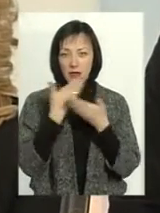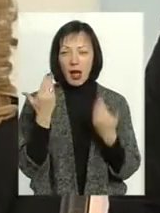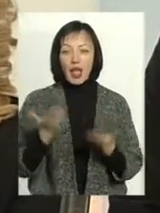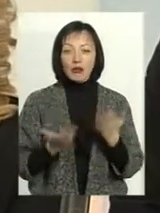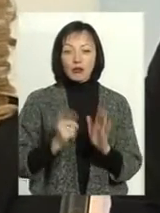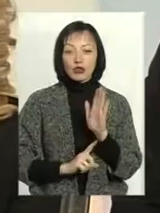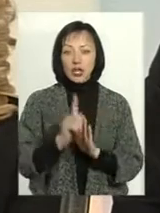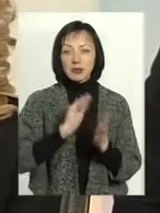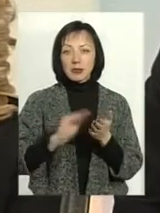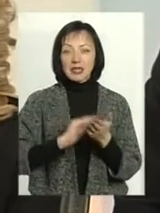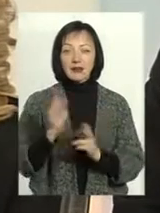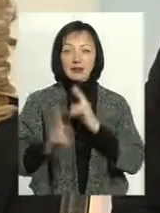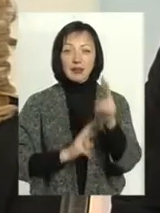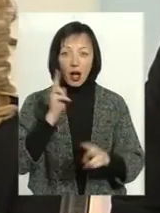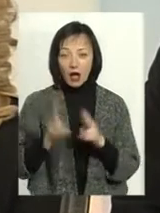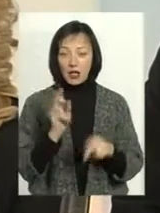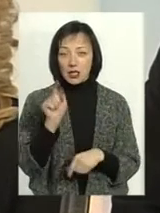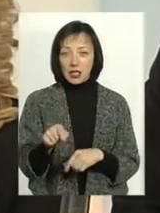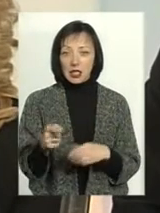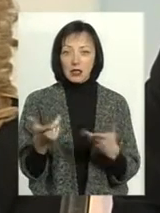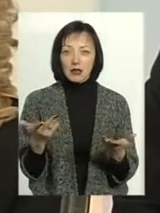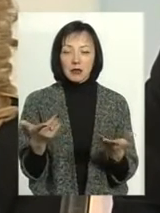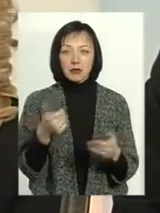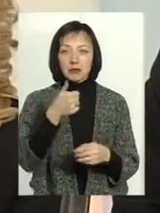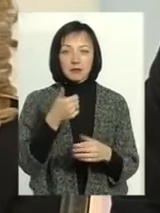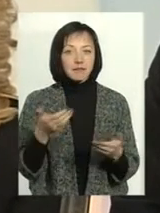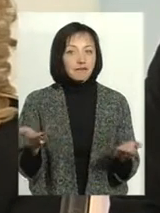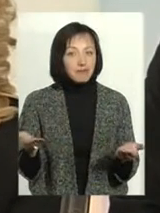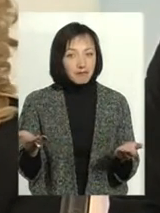якщо починаєш писати скарги, ти нариваєшся на